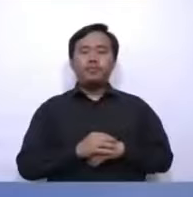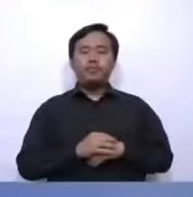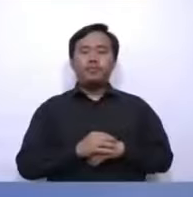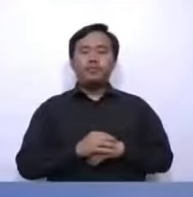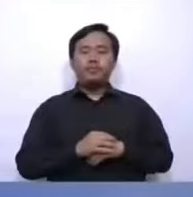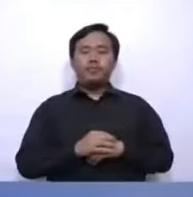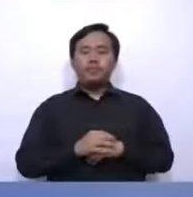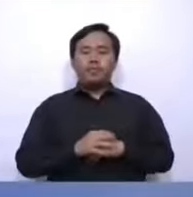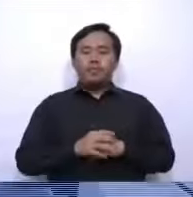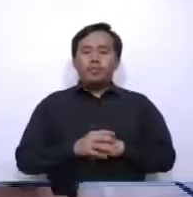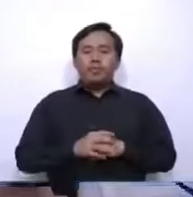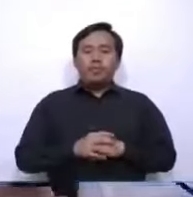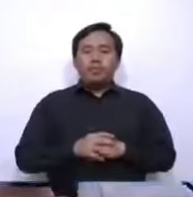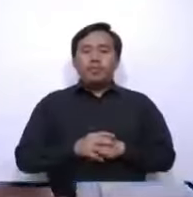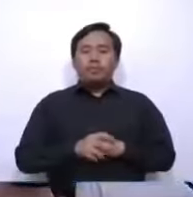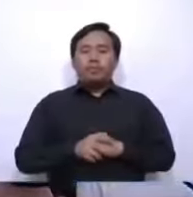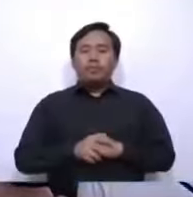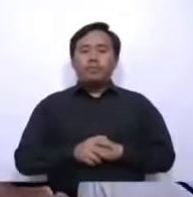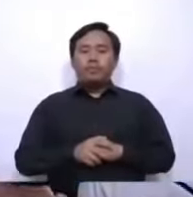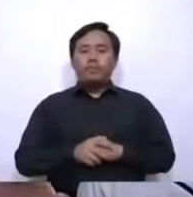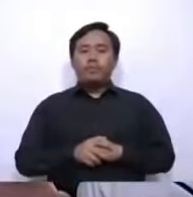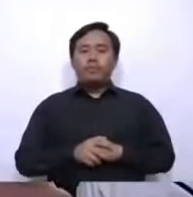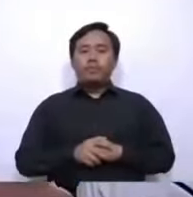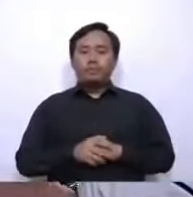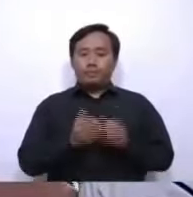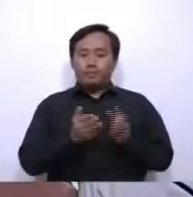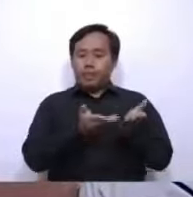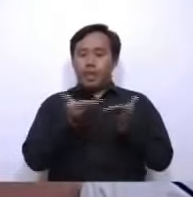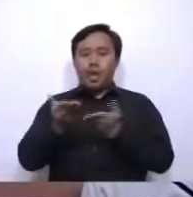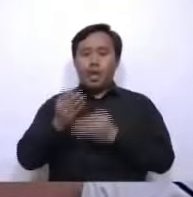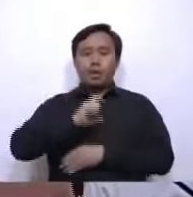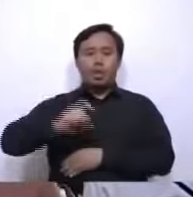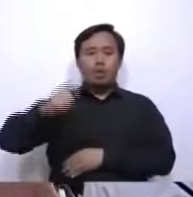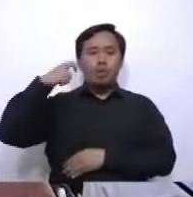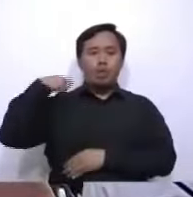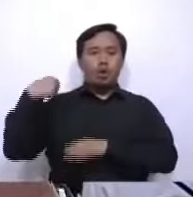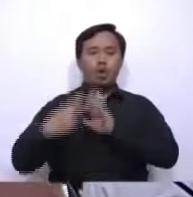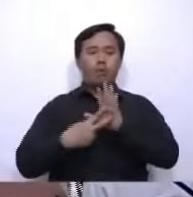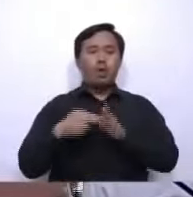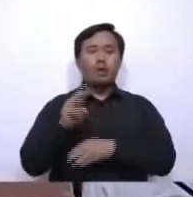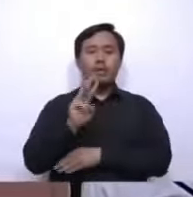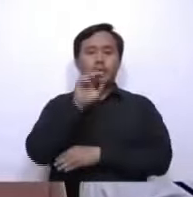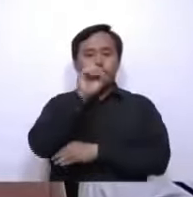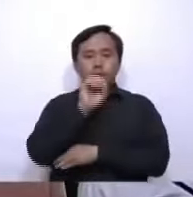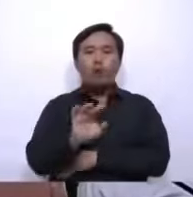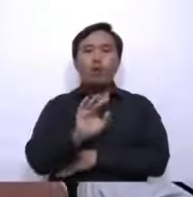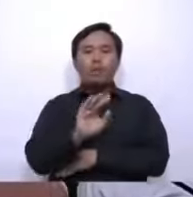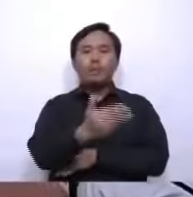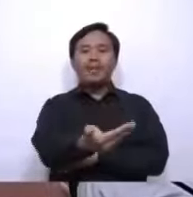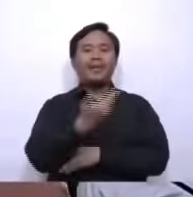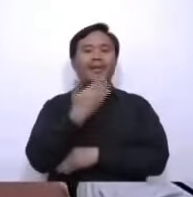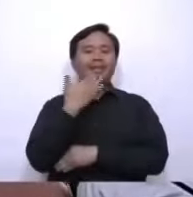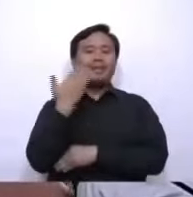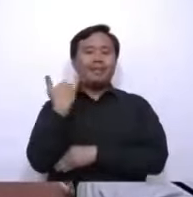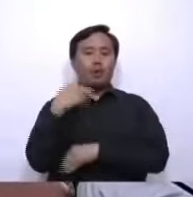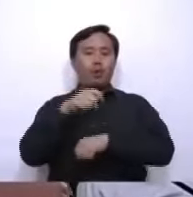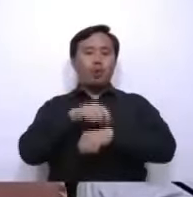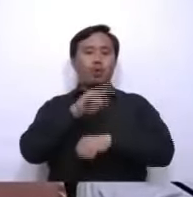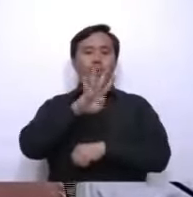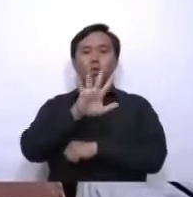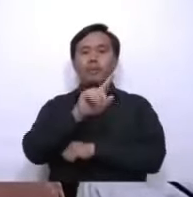waktunya. Ya, kami persilakan calon gubernur nomor urut 3 untuk menjawab pertanyaan dalam waktu